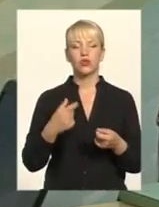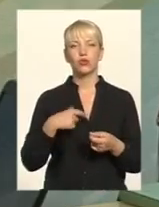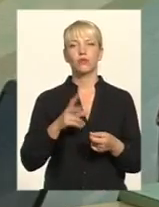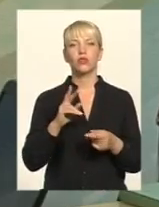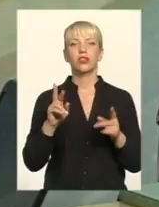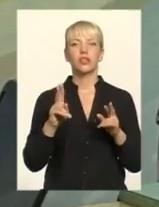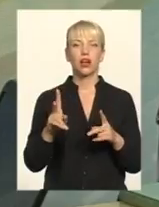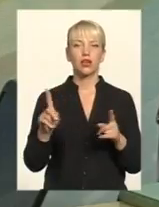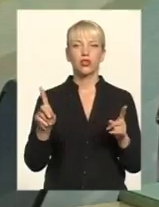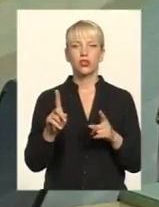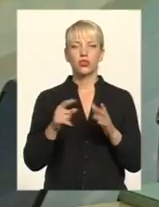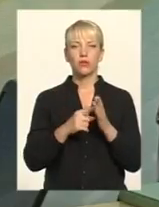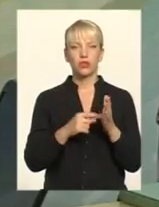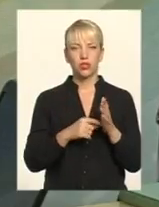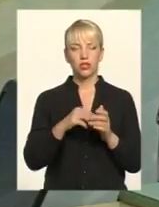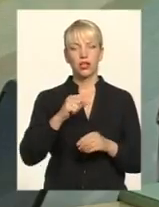не знає.